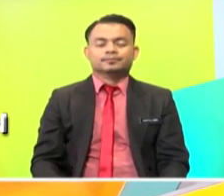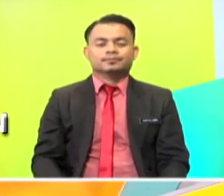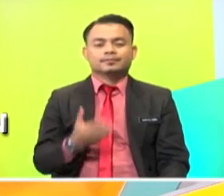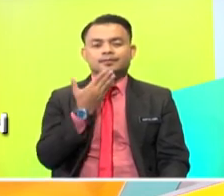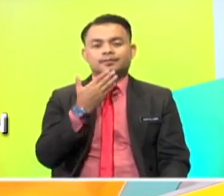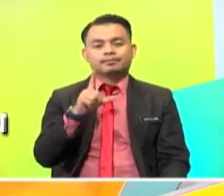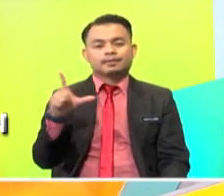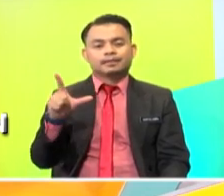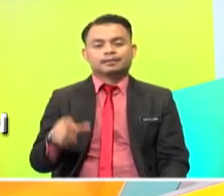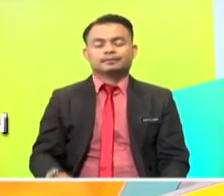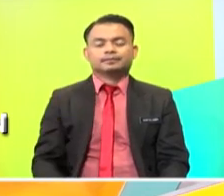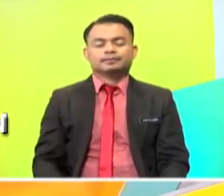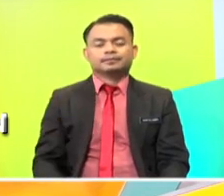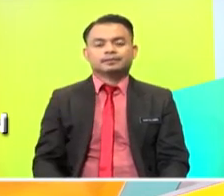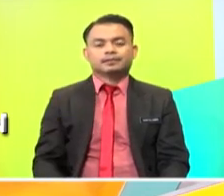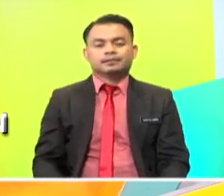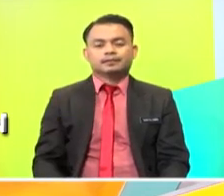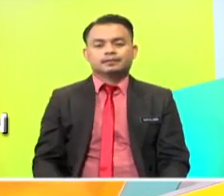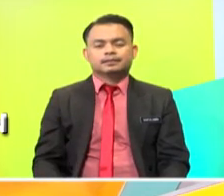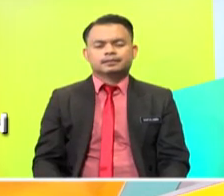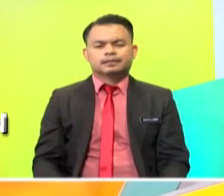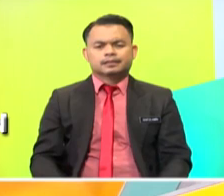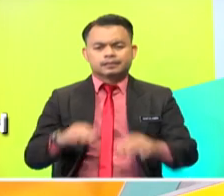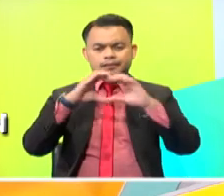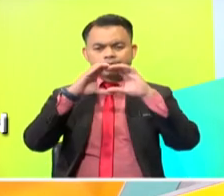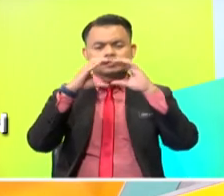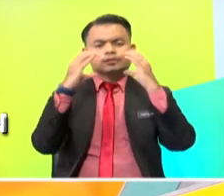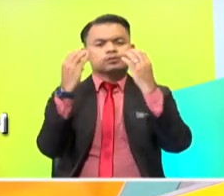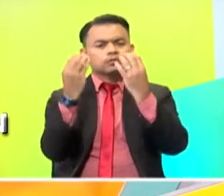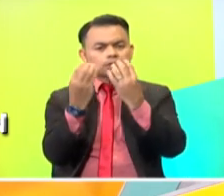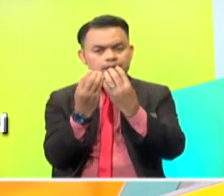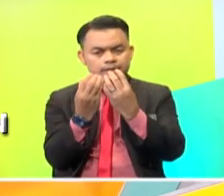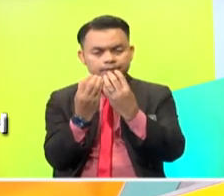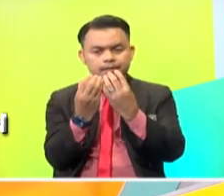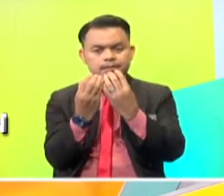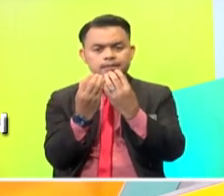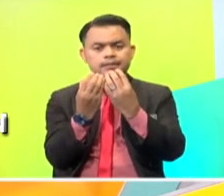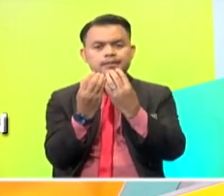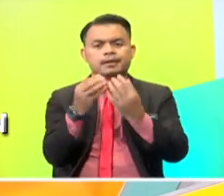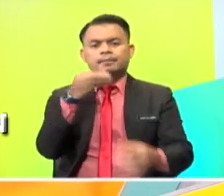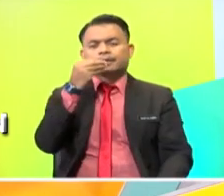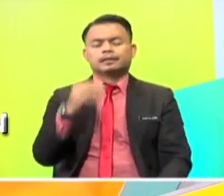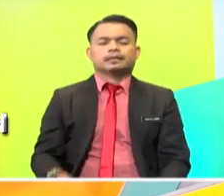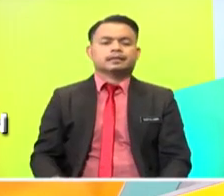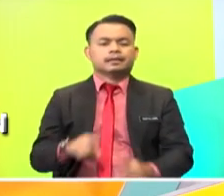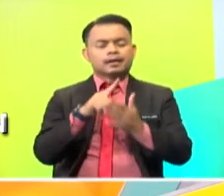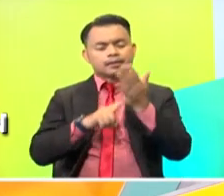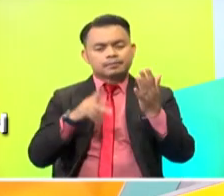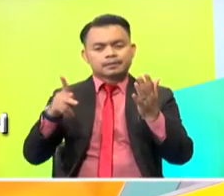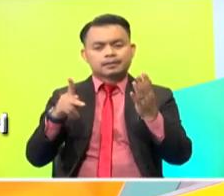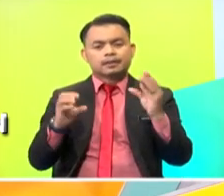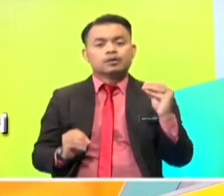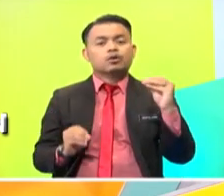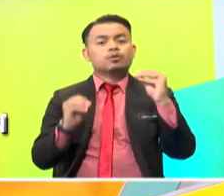Abbas sebut tentang aplikasi fisik klasifikasi makanan Cikgu Apakah objektif kita pada hari ini